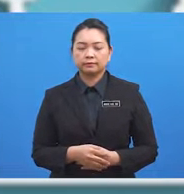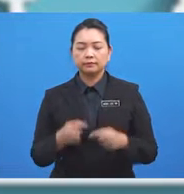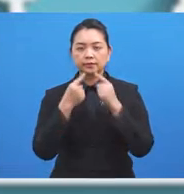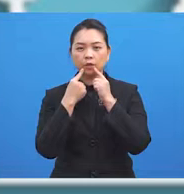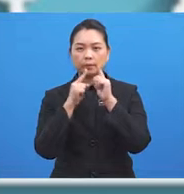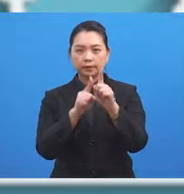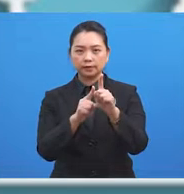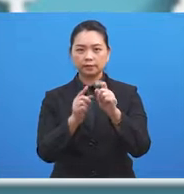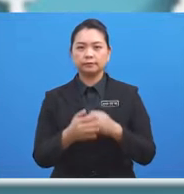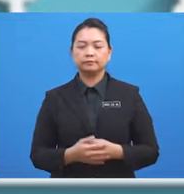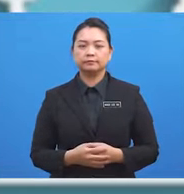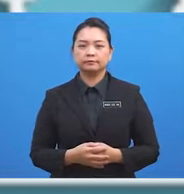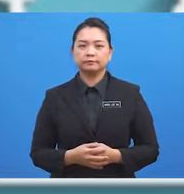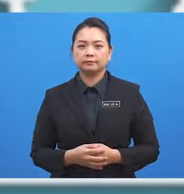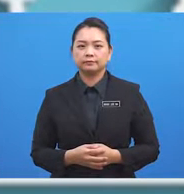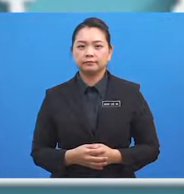Jawapannya,